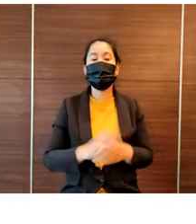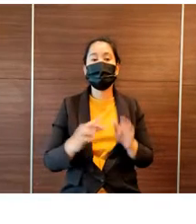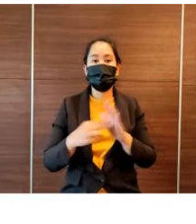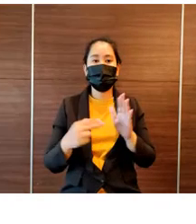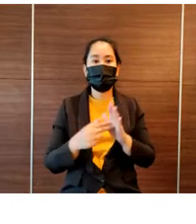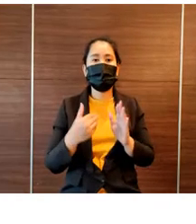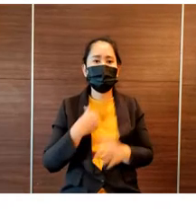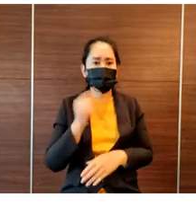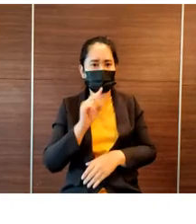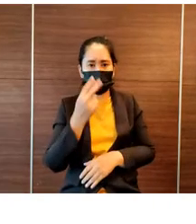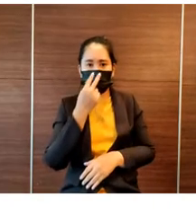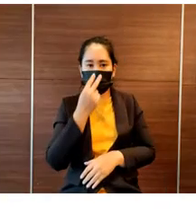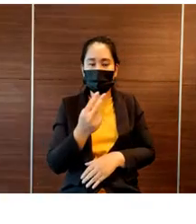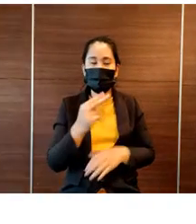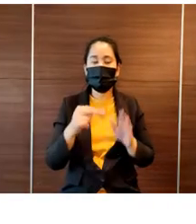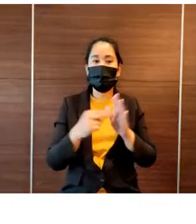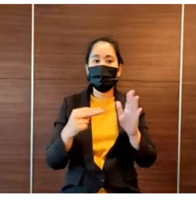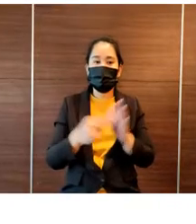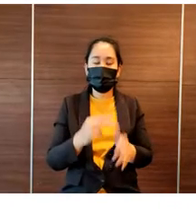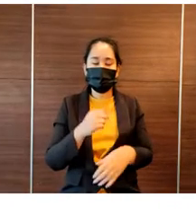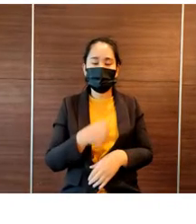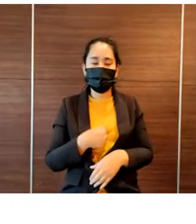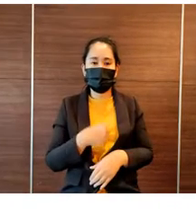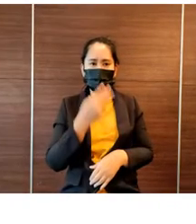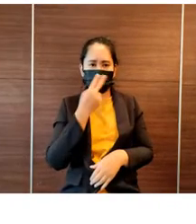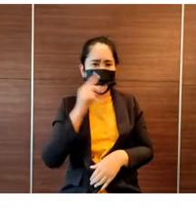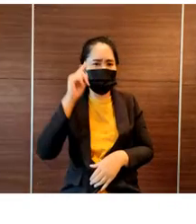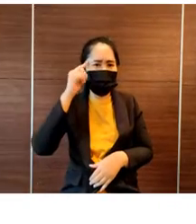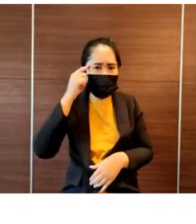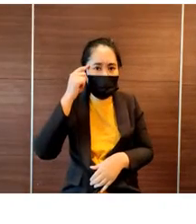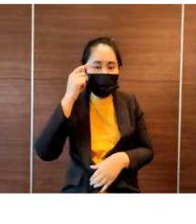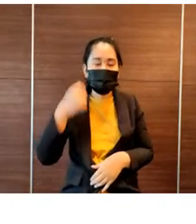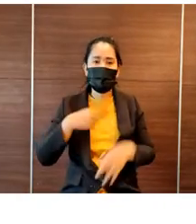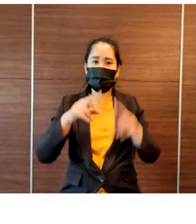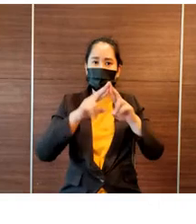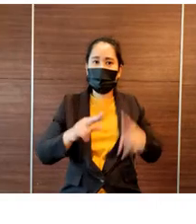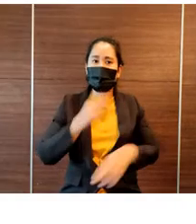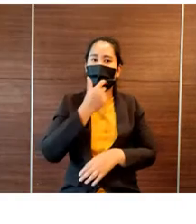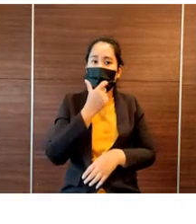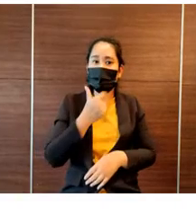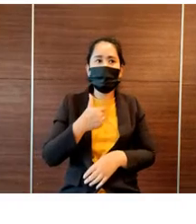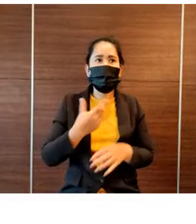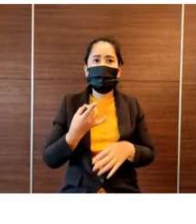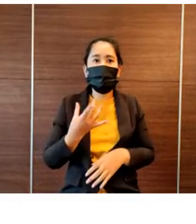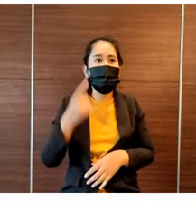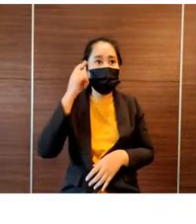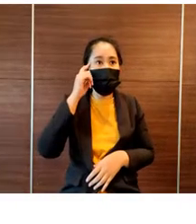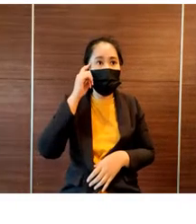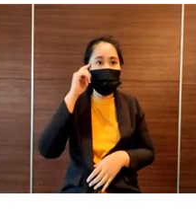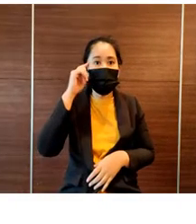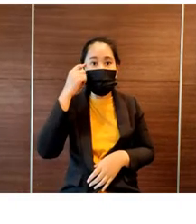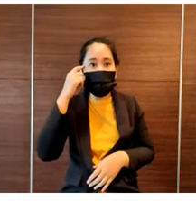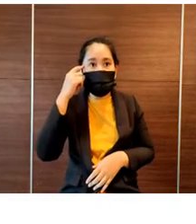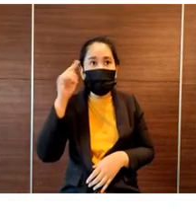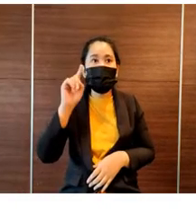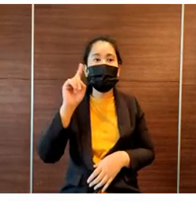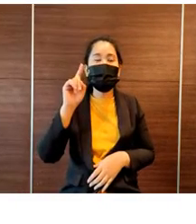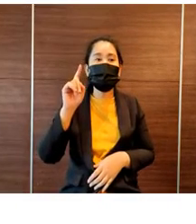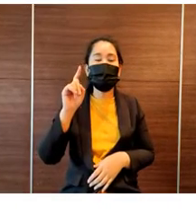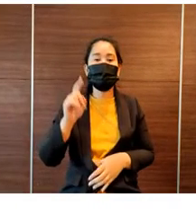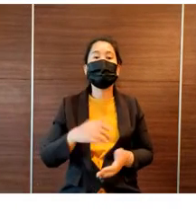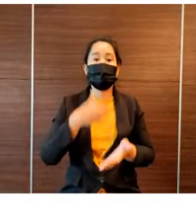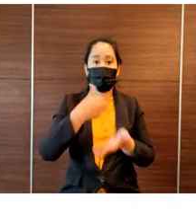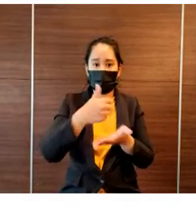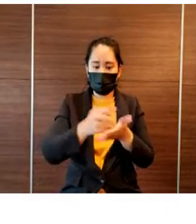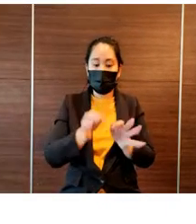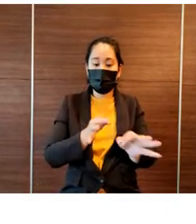ในหลายๆมิติคนอาจจะยังตีตราอยู่หลายๆคนอาจจะยังไม่ทราบนะครับซาวน่าเกย์คืออะไรมีใครไม่ทราบบ้างมั้ยครับซาวน่าเก